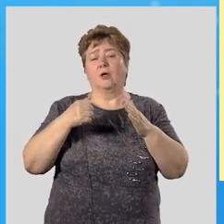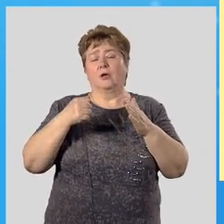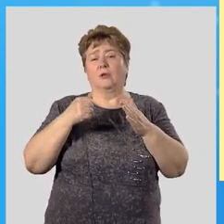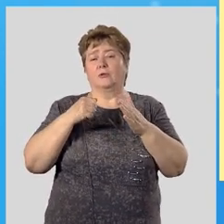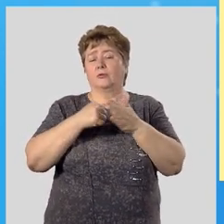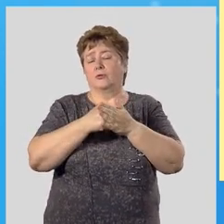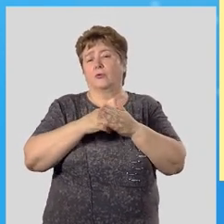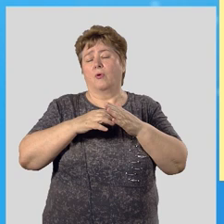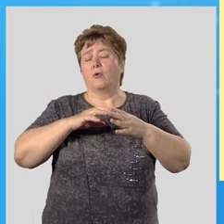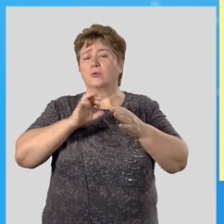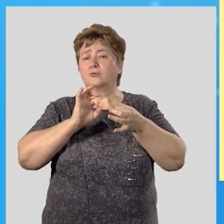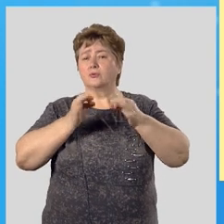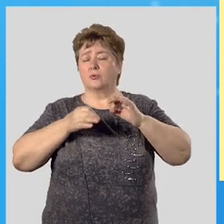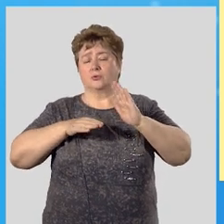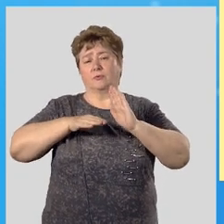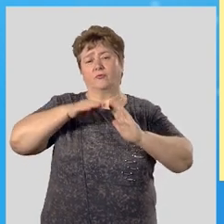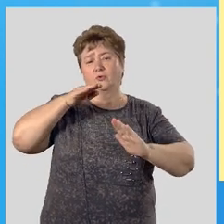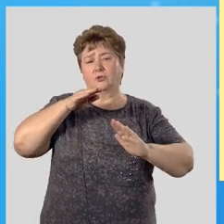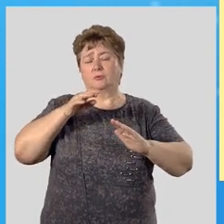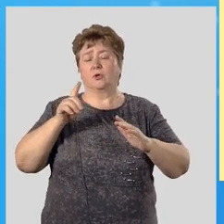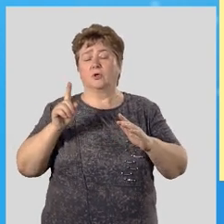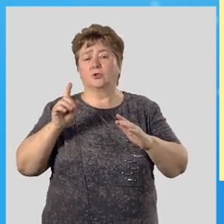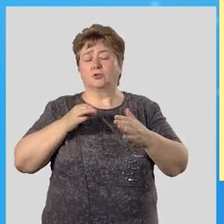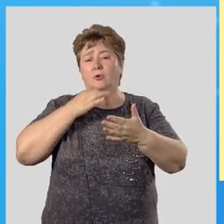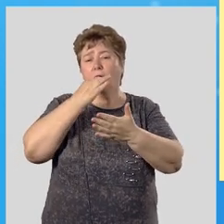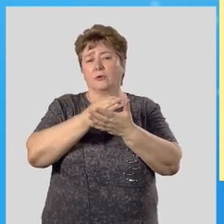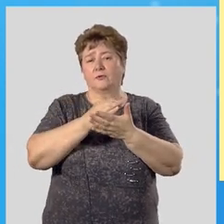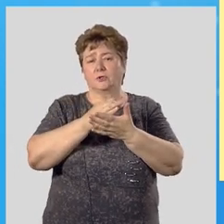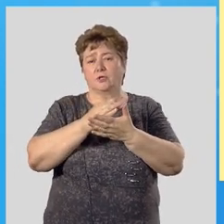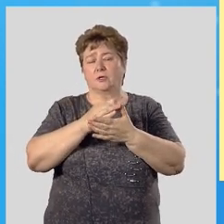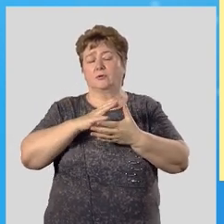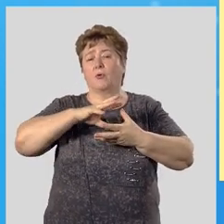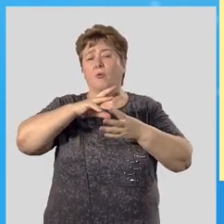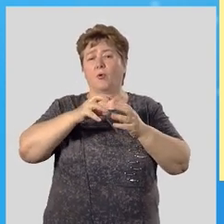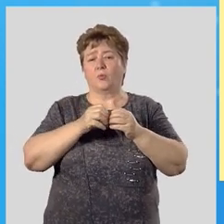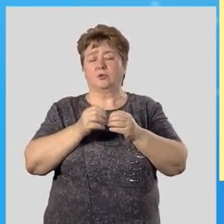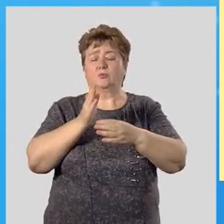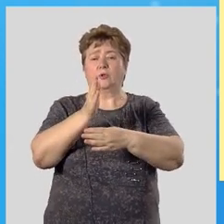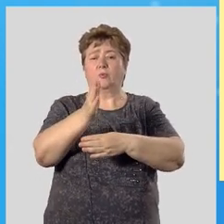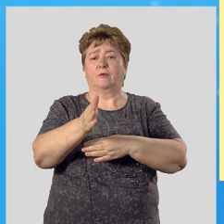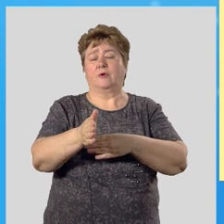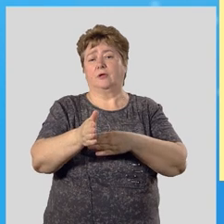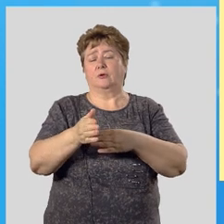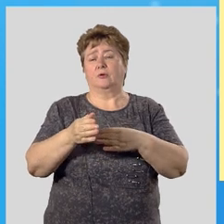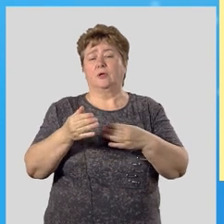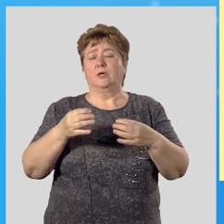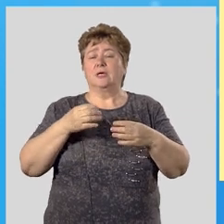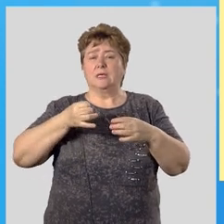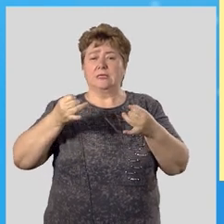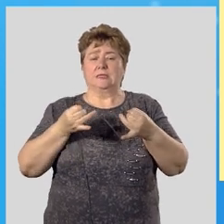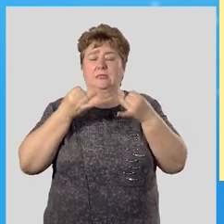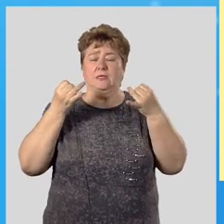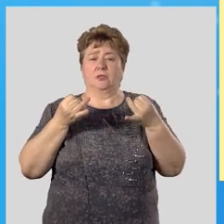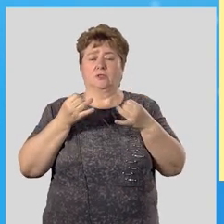более сложным, высшим, что соответствует общему направлению